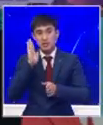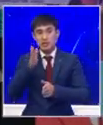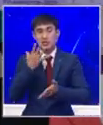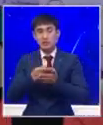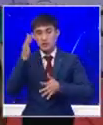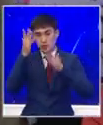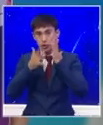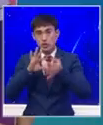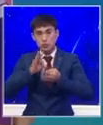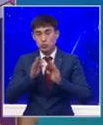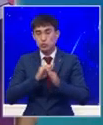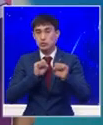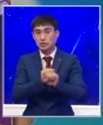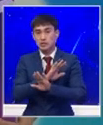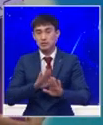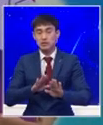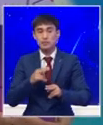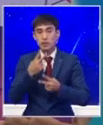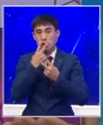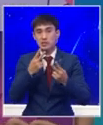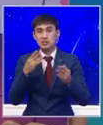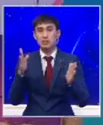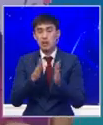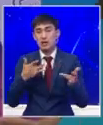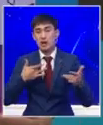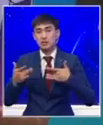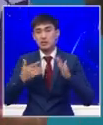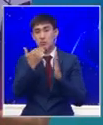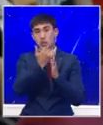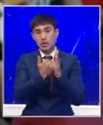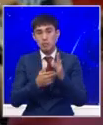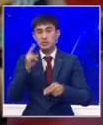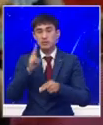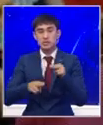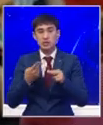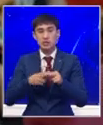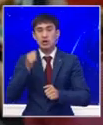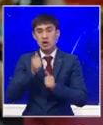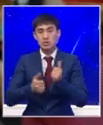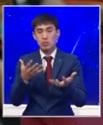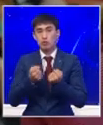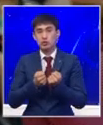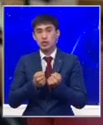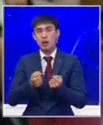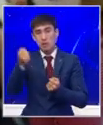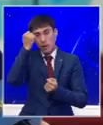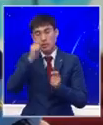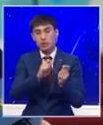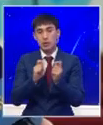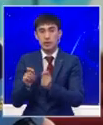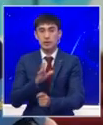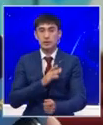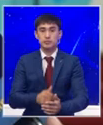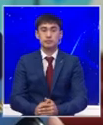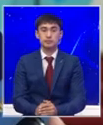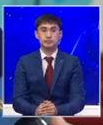трудности под занавесь мероприятия была представлена небольшая концертная программа по завершению которой каждый получил небольшой памятный подарок Я являюсь